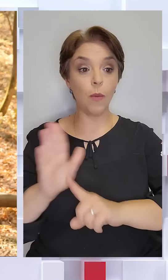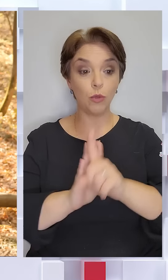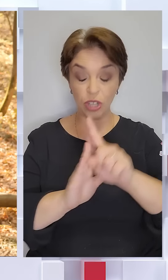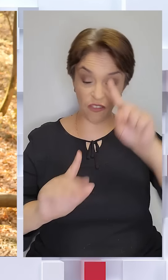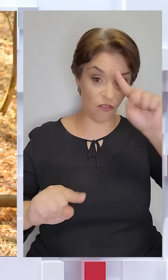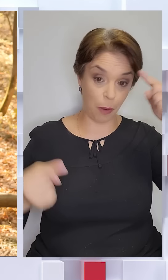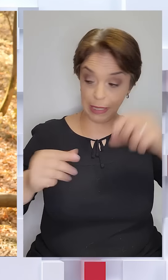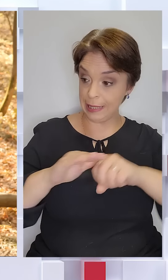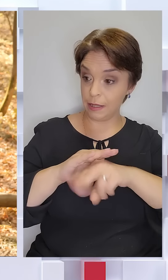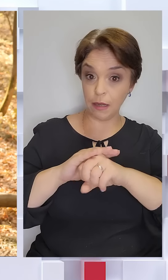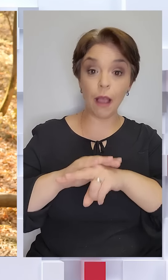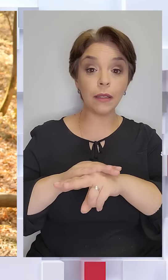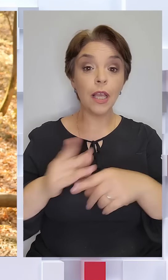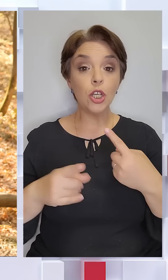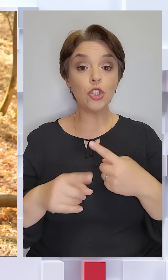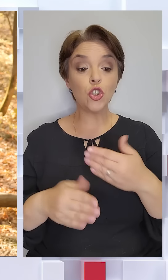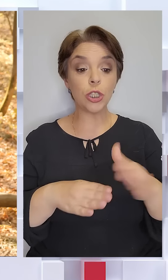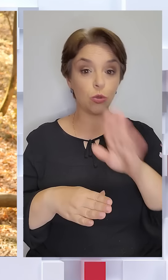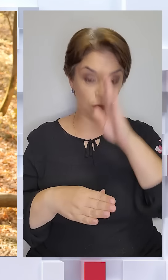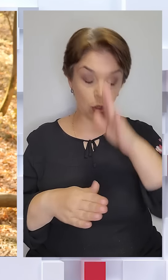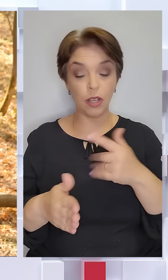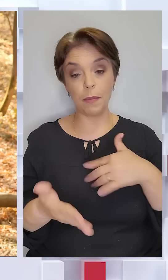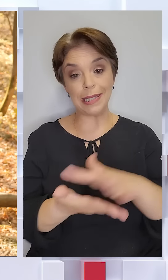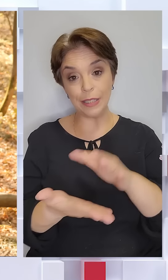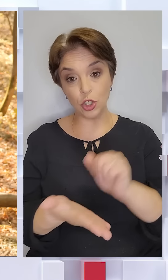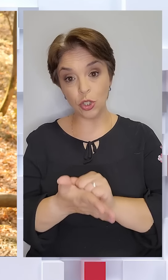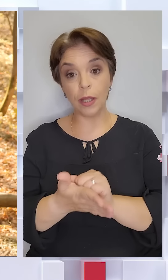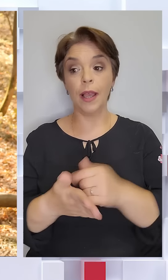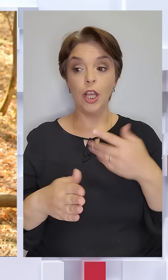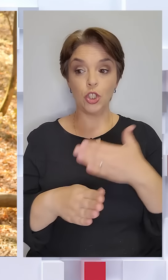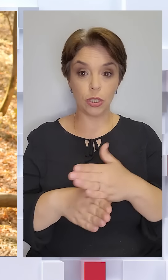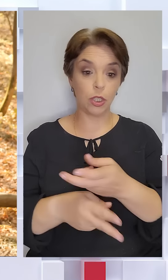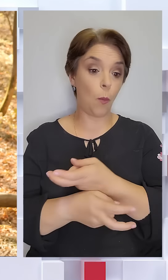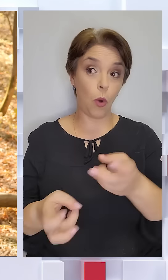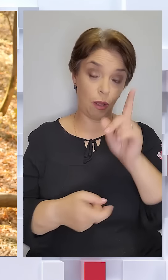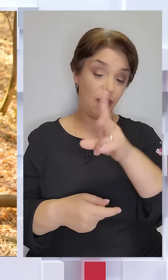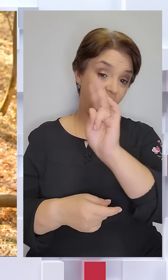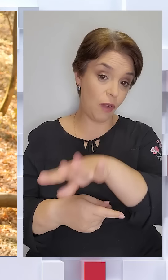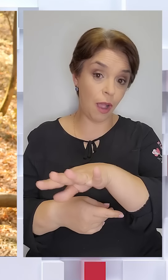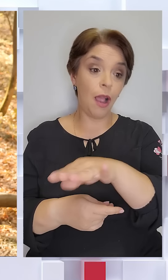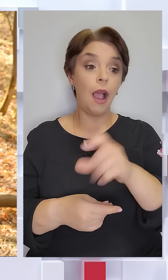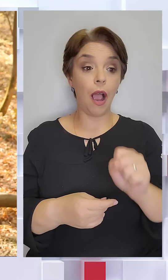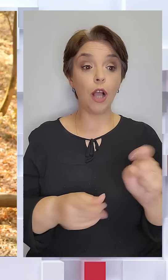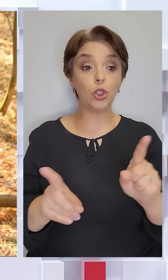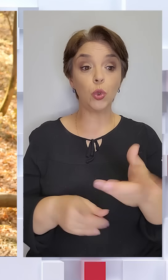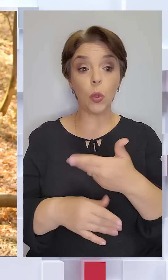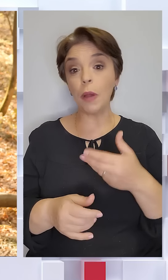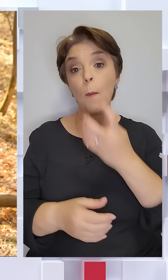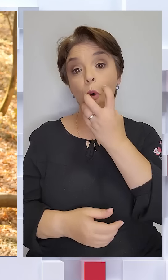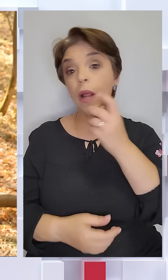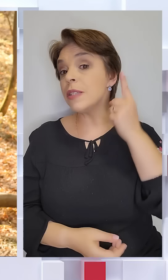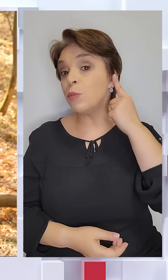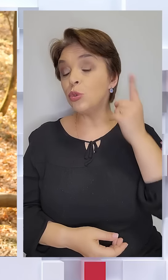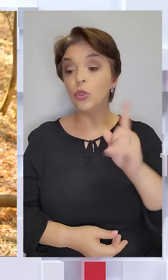в паніці тікати. Частину з ворогів ми знищили, частина полягла там. І що ми по рації